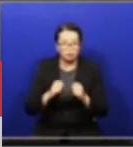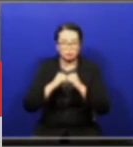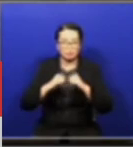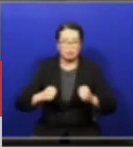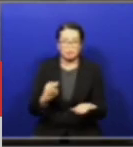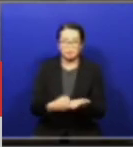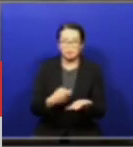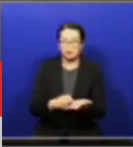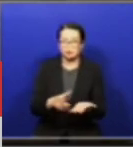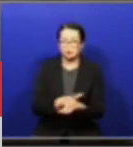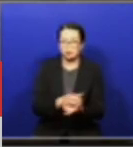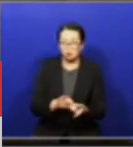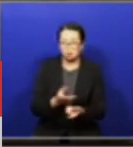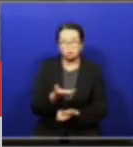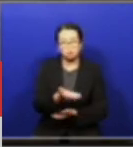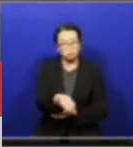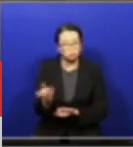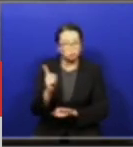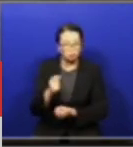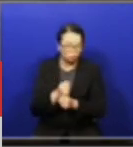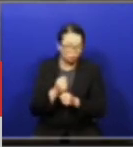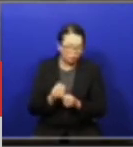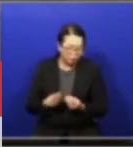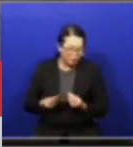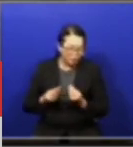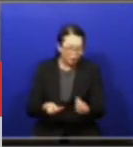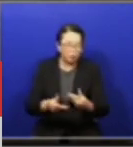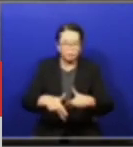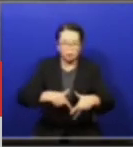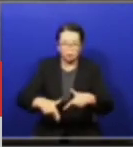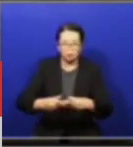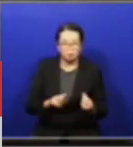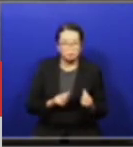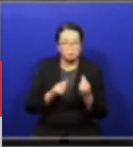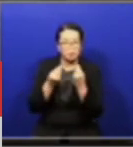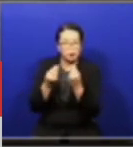ประกันสังคมท่านต้องทำเพื่อประชาชนนะไม่ใช่ทำเพื่อรัฐมนต